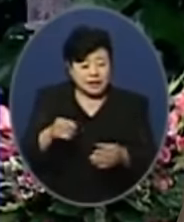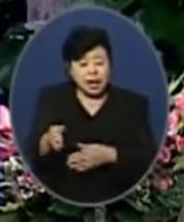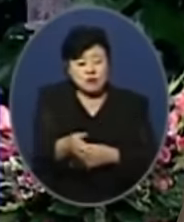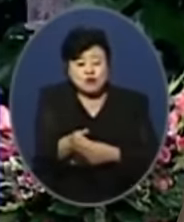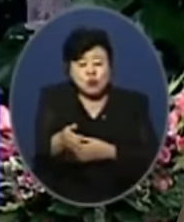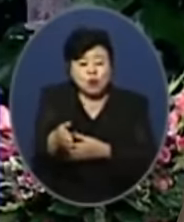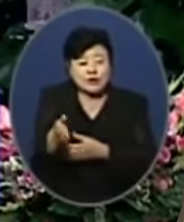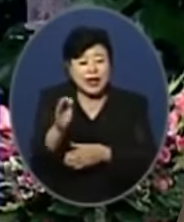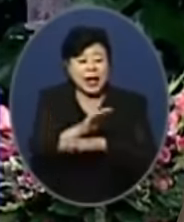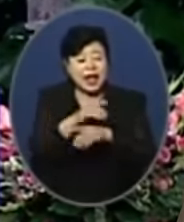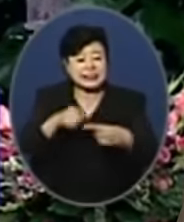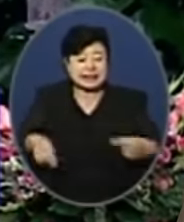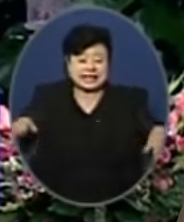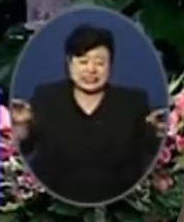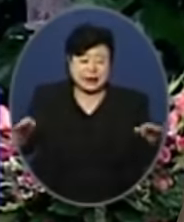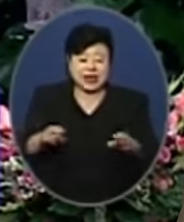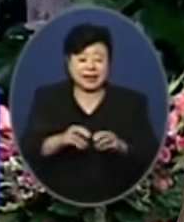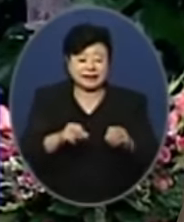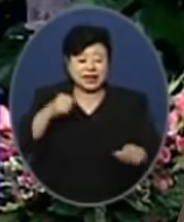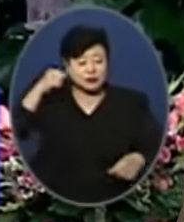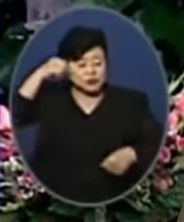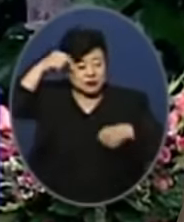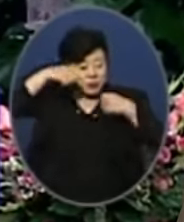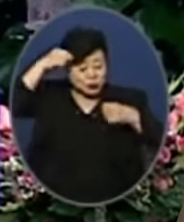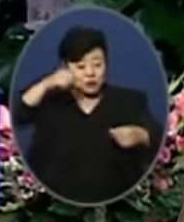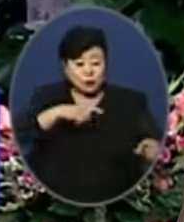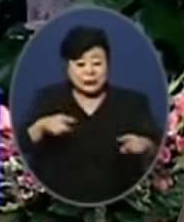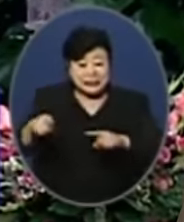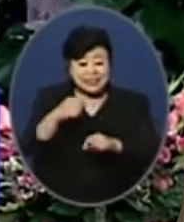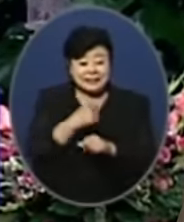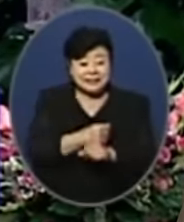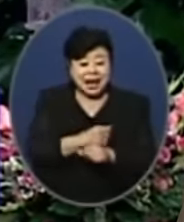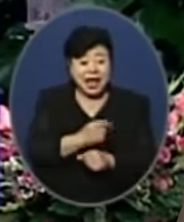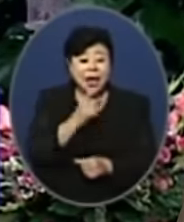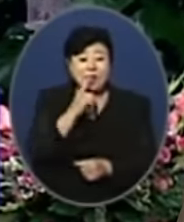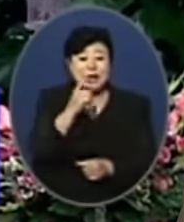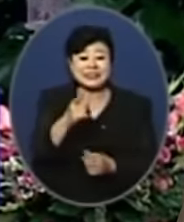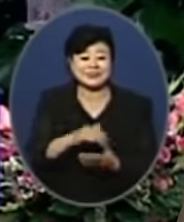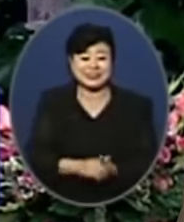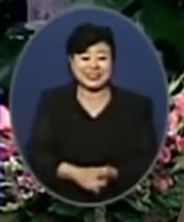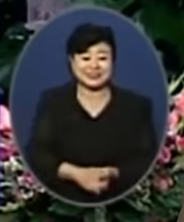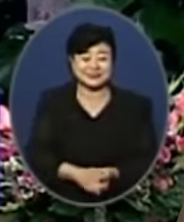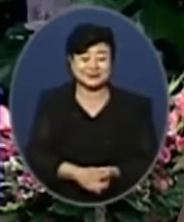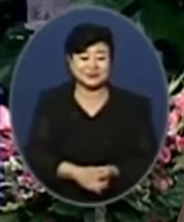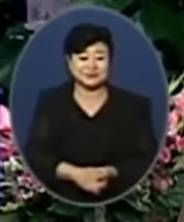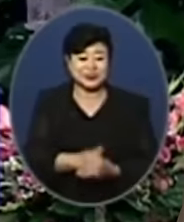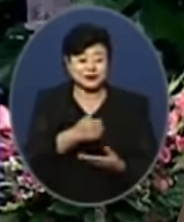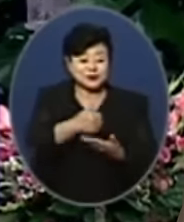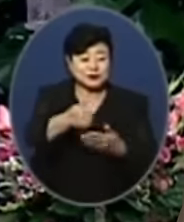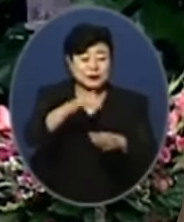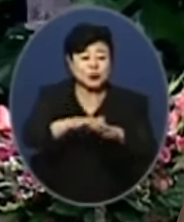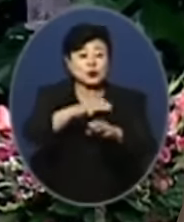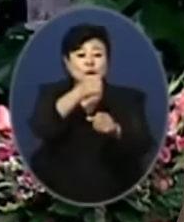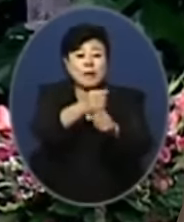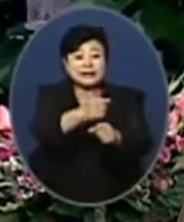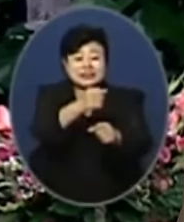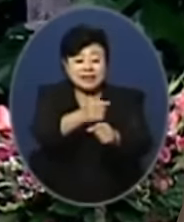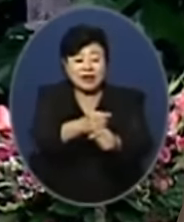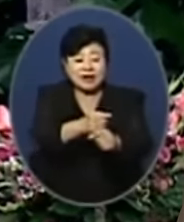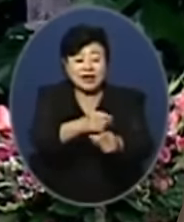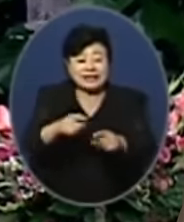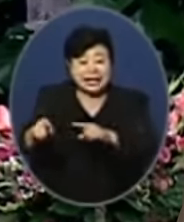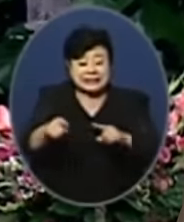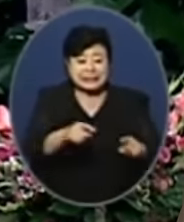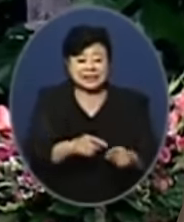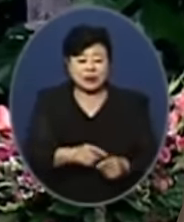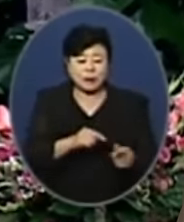바다의 물고기와 하늘의 새와 땅에 움직이는 모든 생물을 다스리라 하시느니라. 주의 손으로 만드신 것을